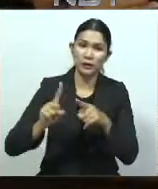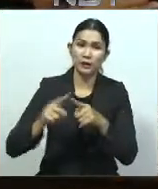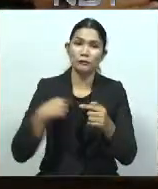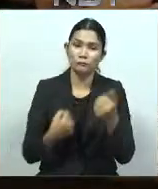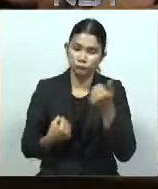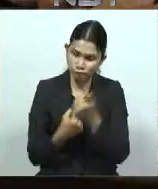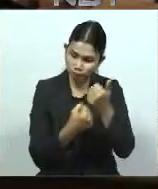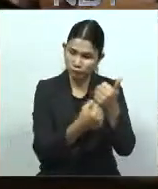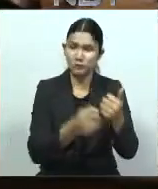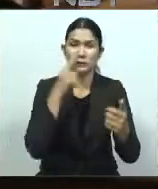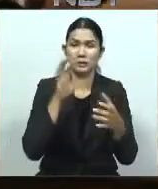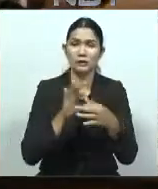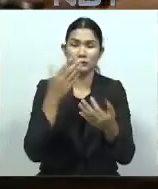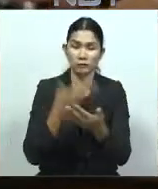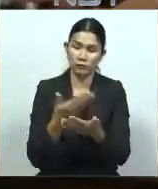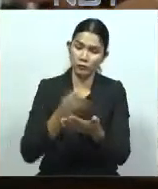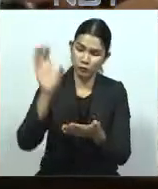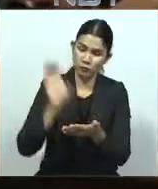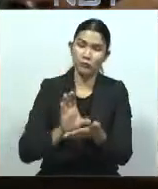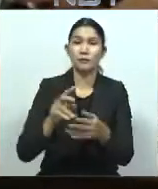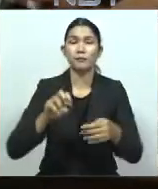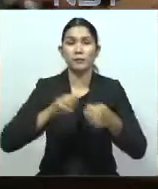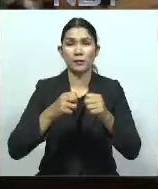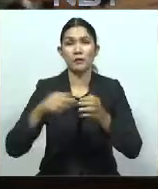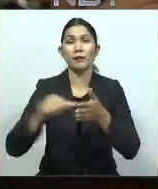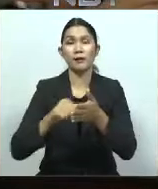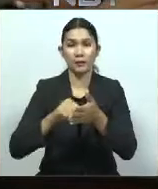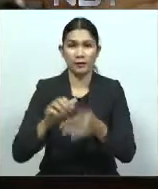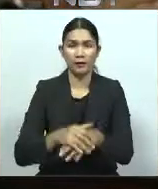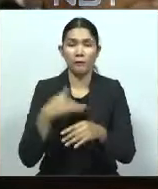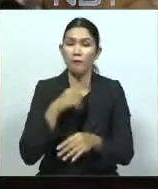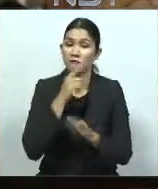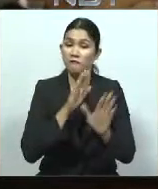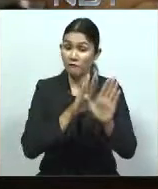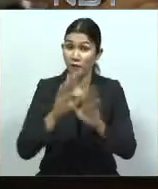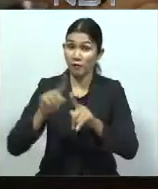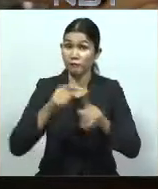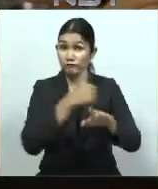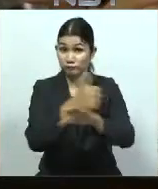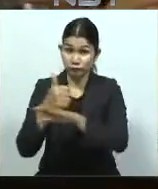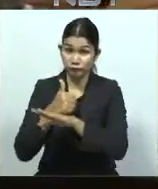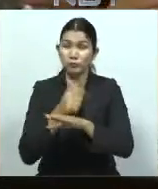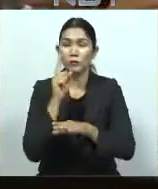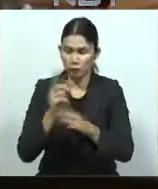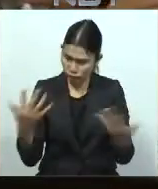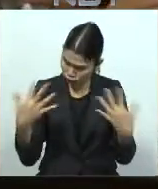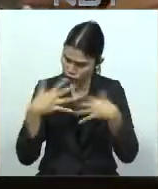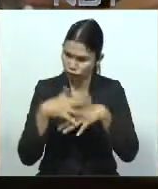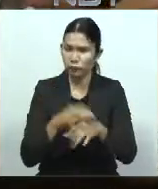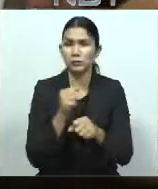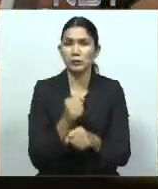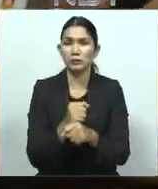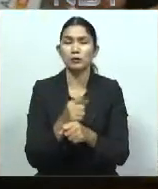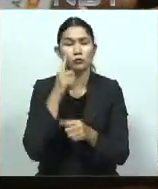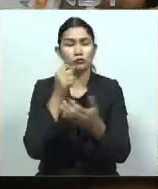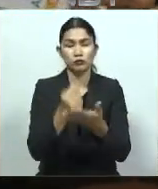ปผลักดันเพื่อเบิกจ่ายงบประมาณในการแก้ไขปัญหาพร้อมกับฝากถึงผู้มีอำนาจให้หันหน้าทำงานร่วมกันเพื่